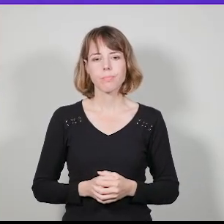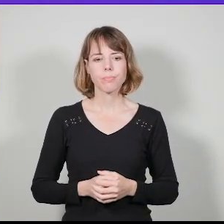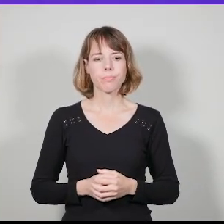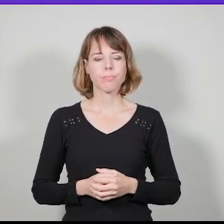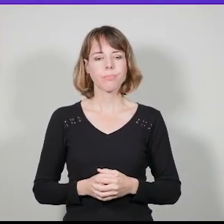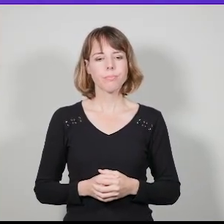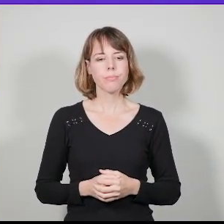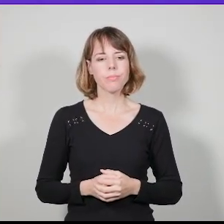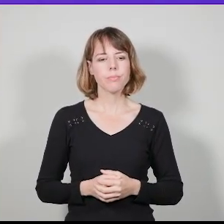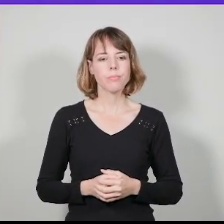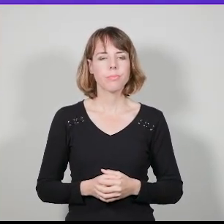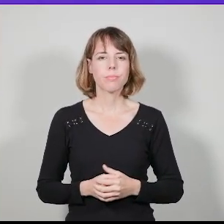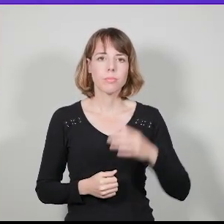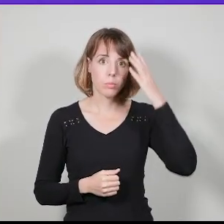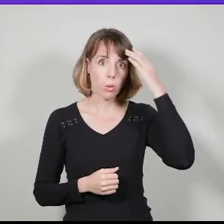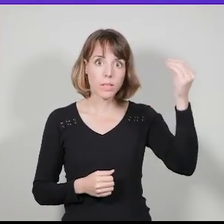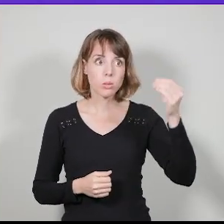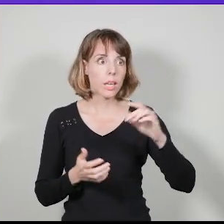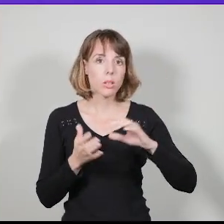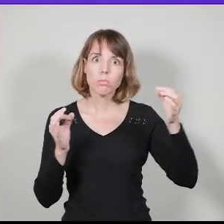professionnels n'ont pas forcément toutes les solutions.